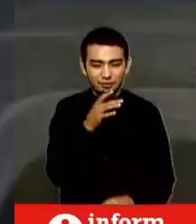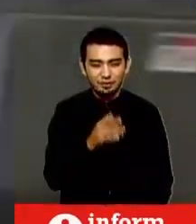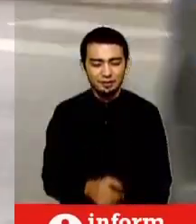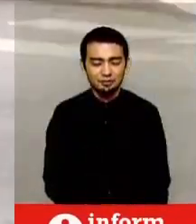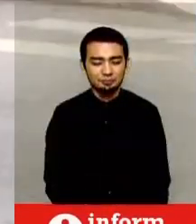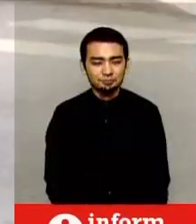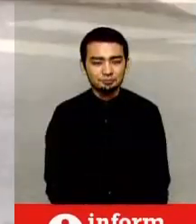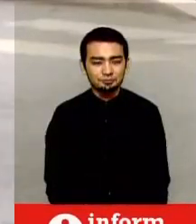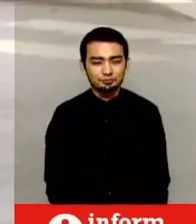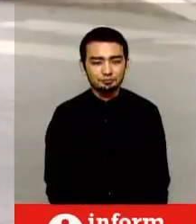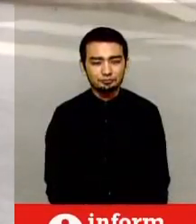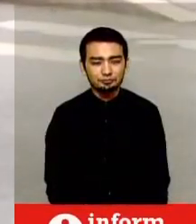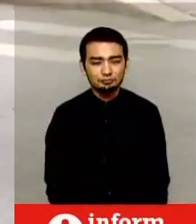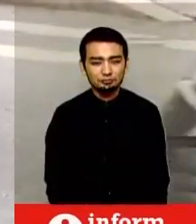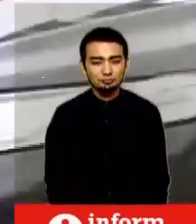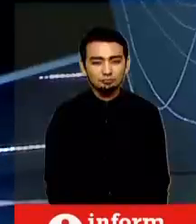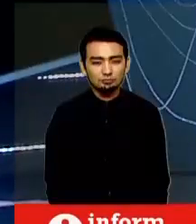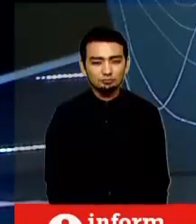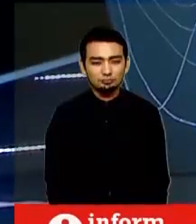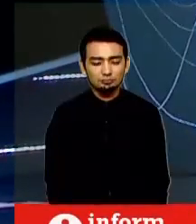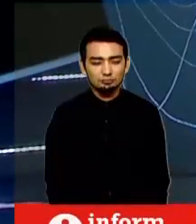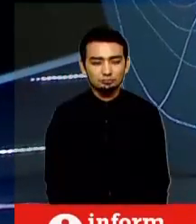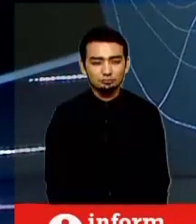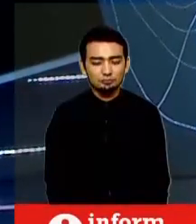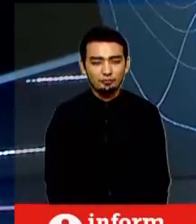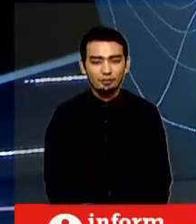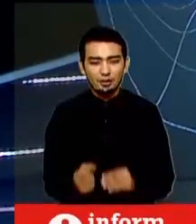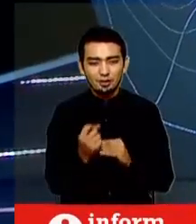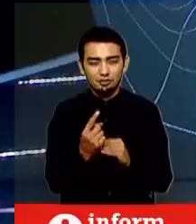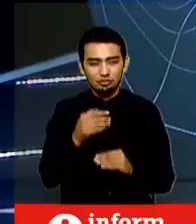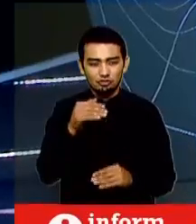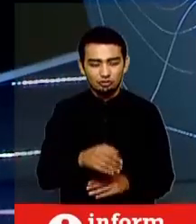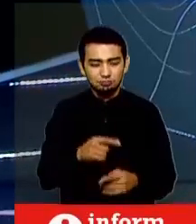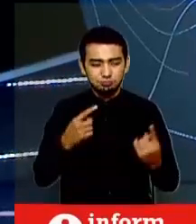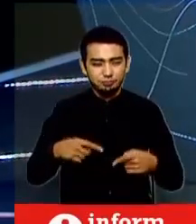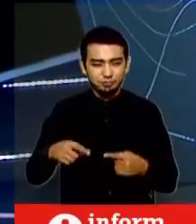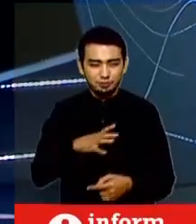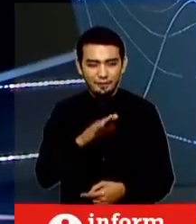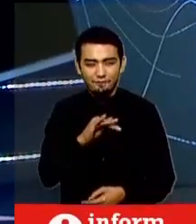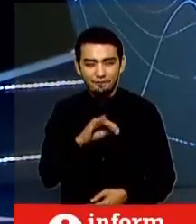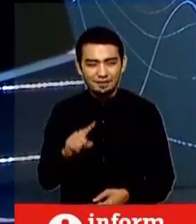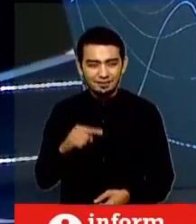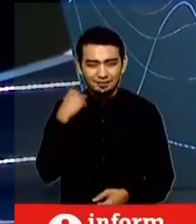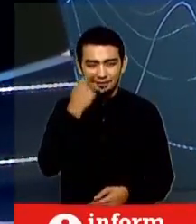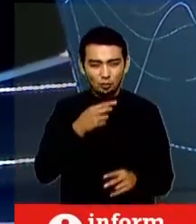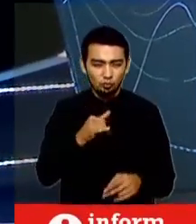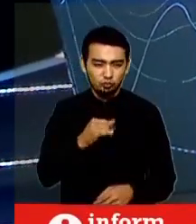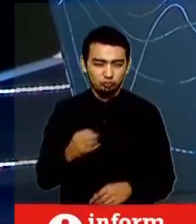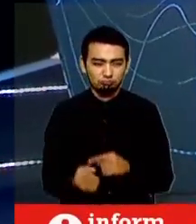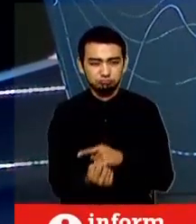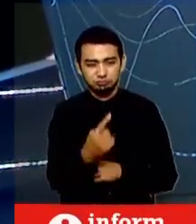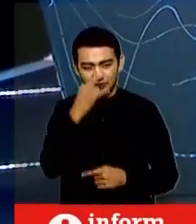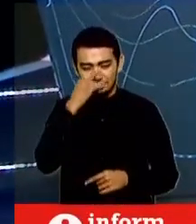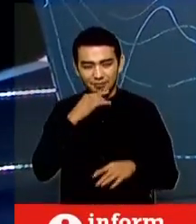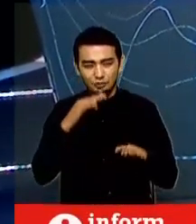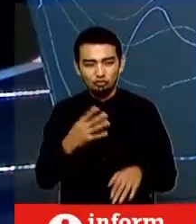Дидар Елеев, Информбюро, Астана. 11 тысяч банкротов среди физических лиц уже появились в Казахстане.